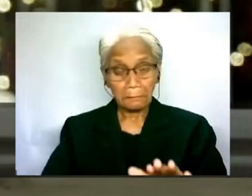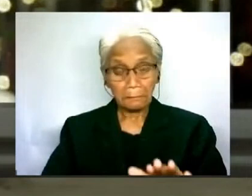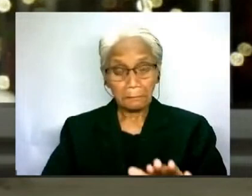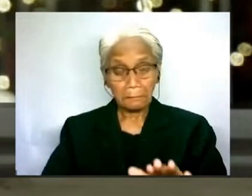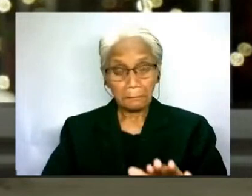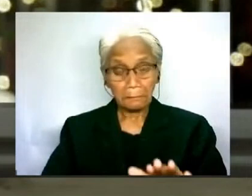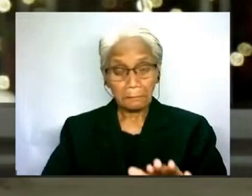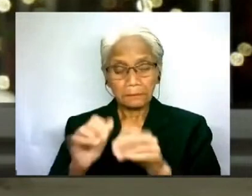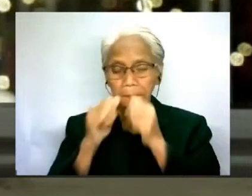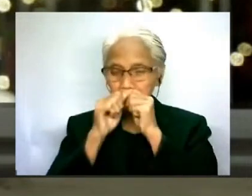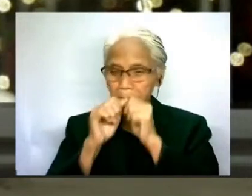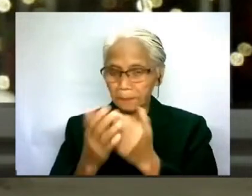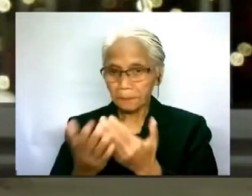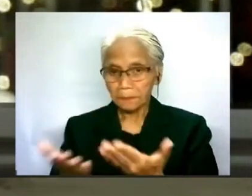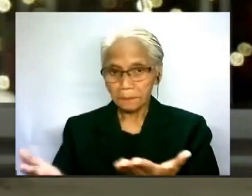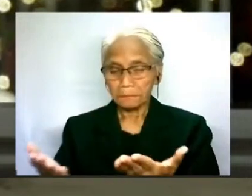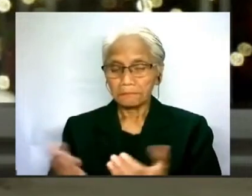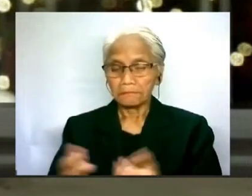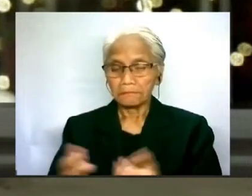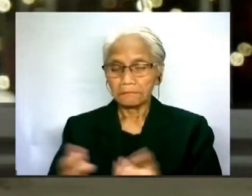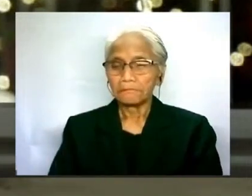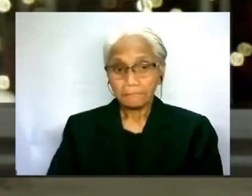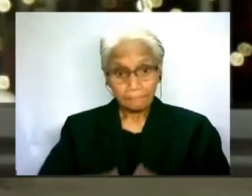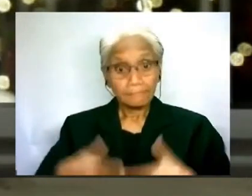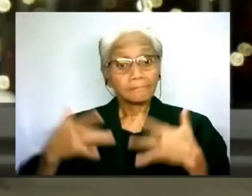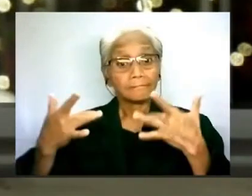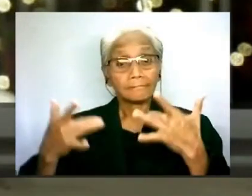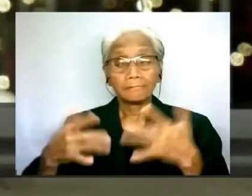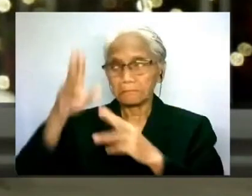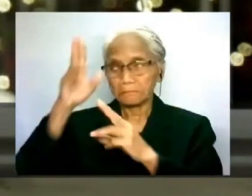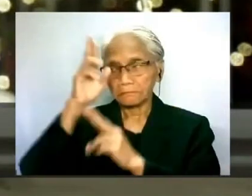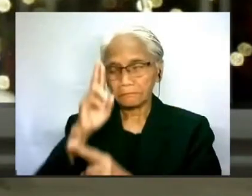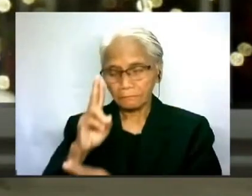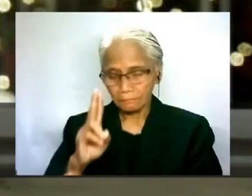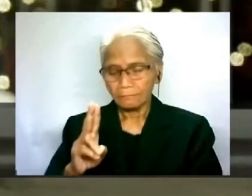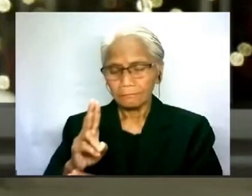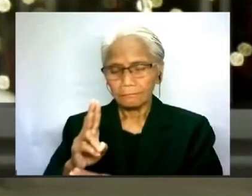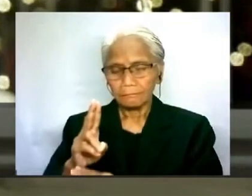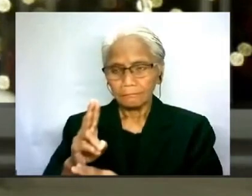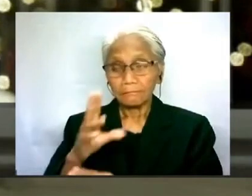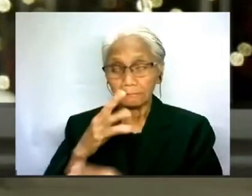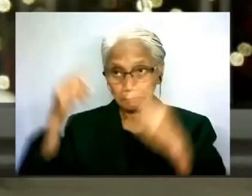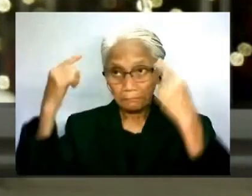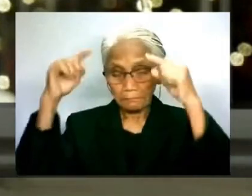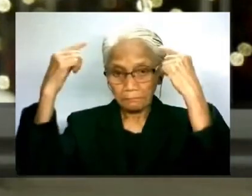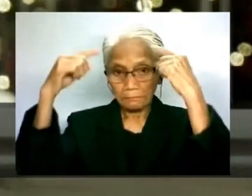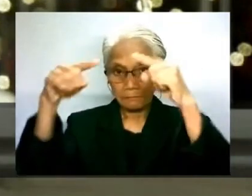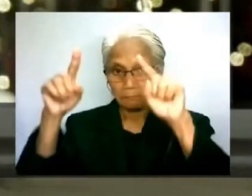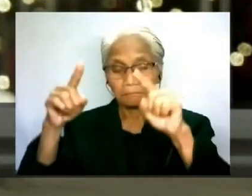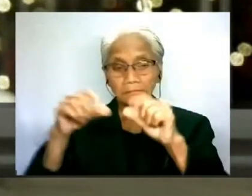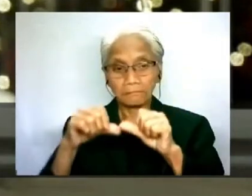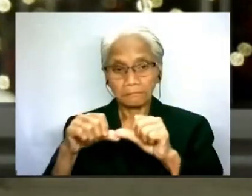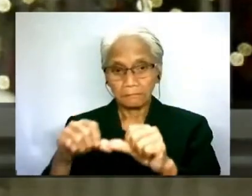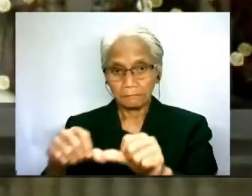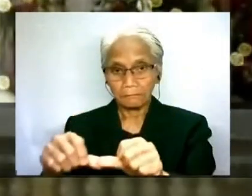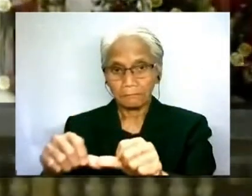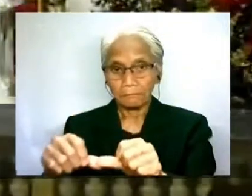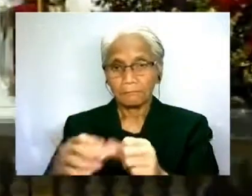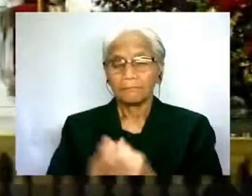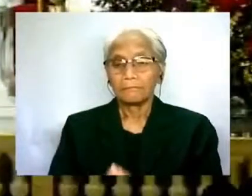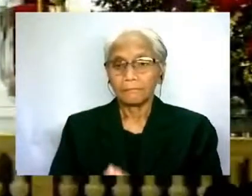pinagpala. Mabubuhay siyang marangal at sasagana kailanman. Magsitayo